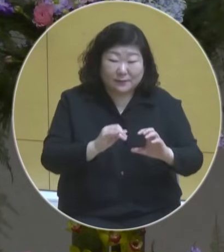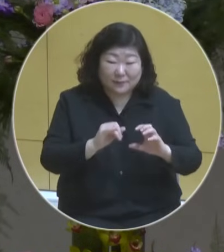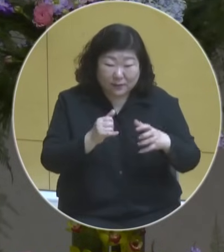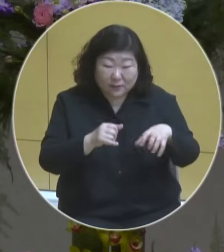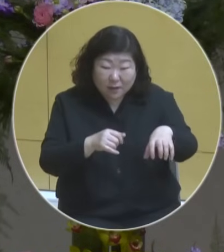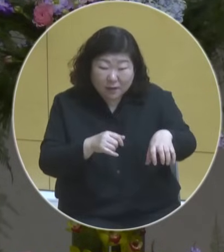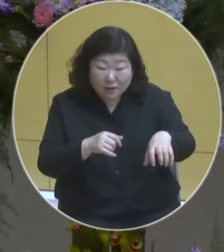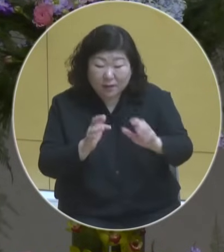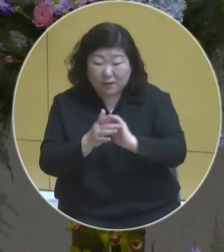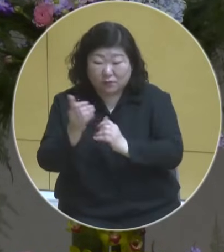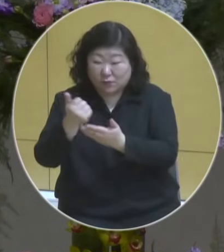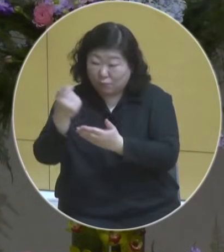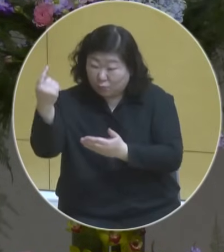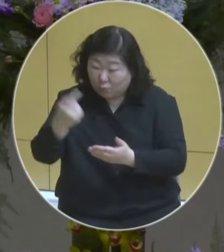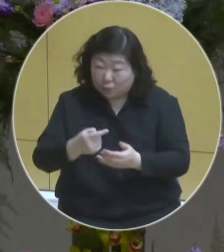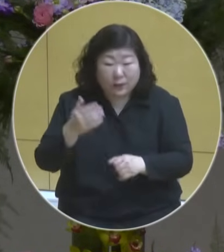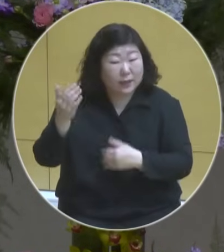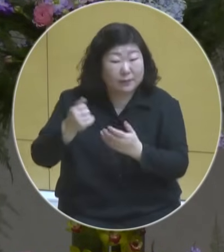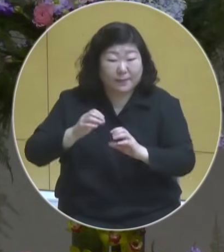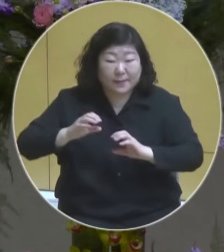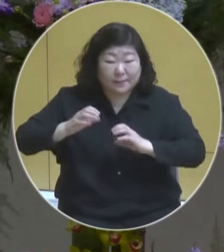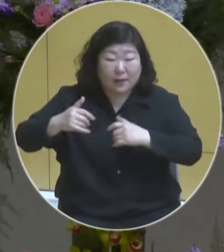것입니다 하나님께서